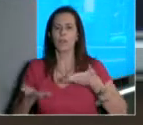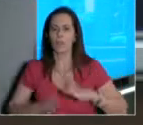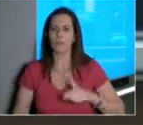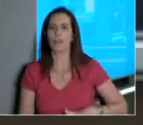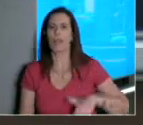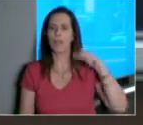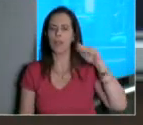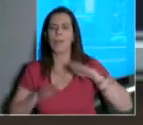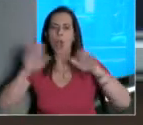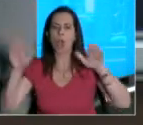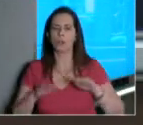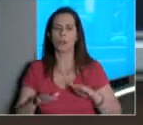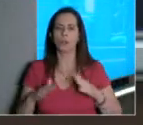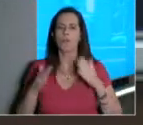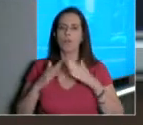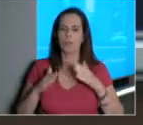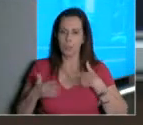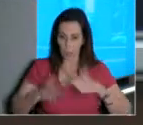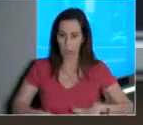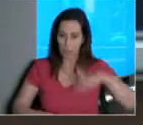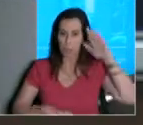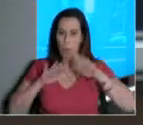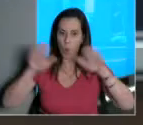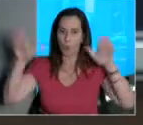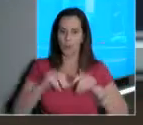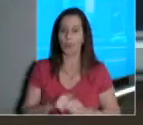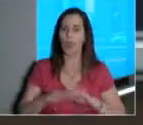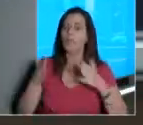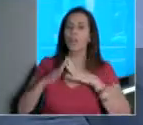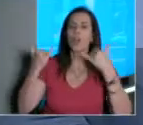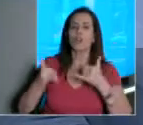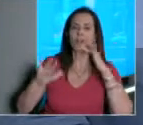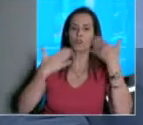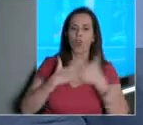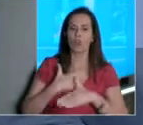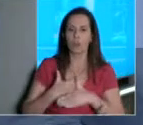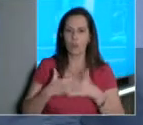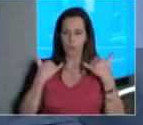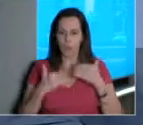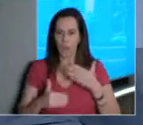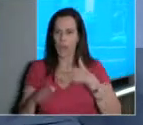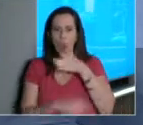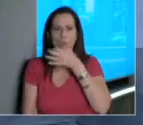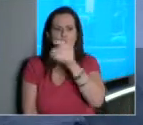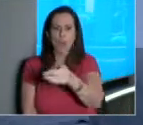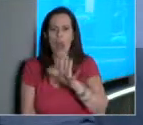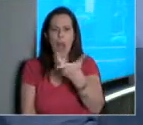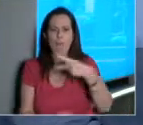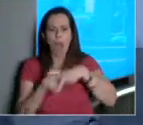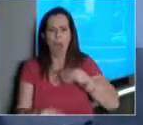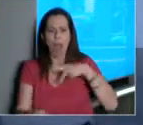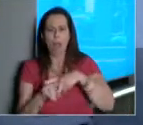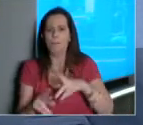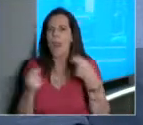נולדתי וגדלתי בלוד. איפה אתה גר בעשור האחרון? אני נולדתי וגדלתי בלוד. איפה אתה גר בעשור האחרון? כרגע? אני לא פונה אלייך. למה את מה?